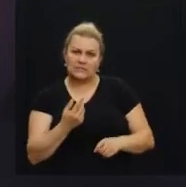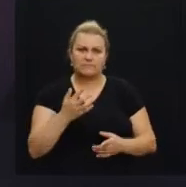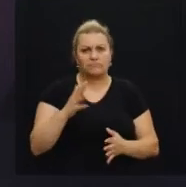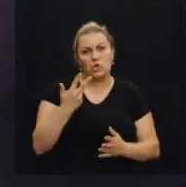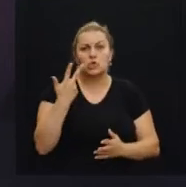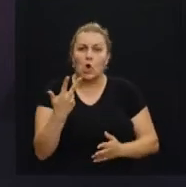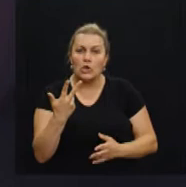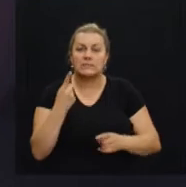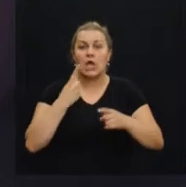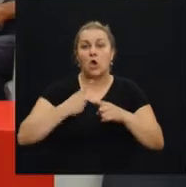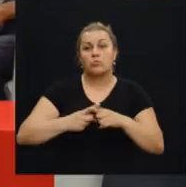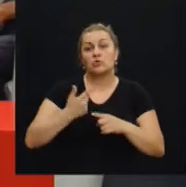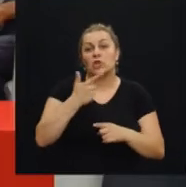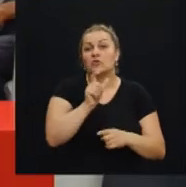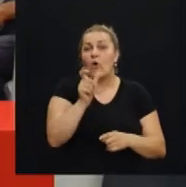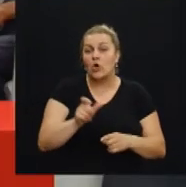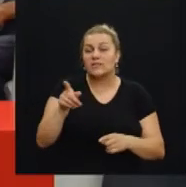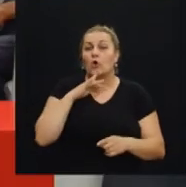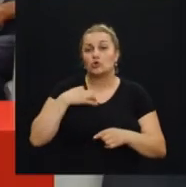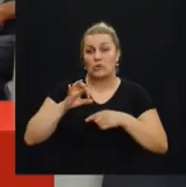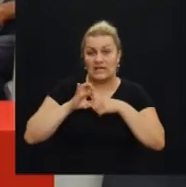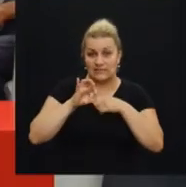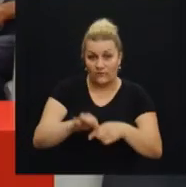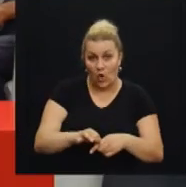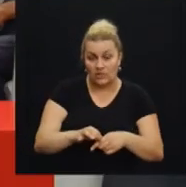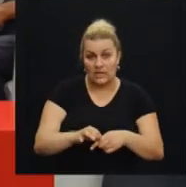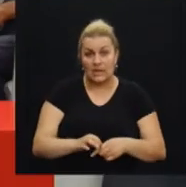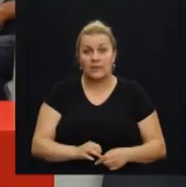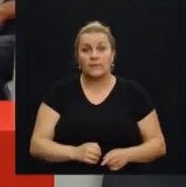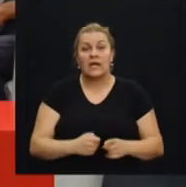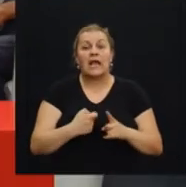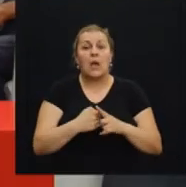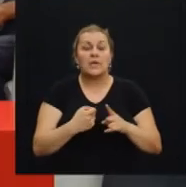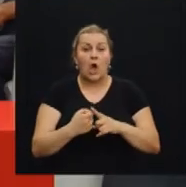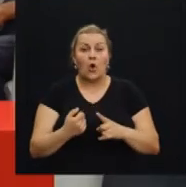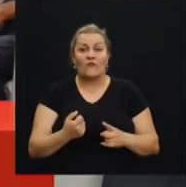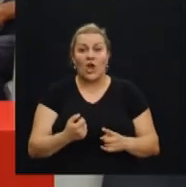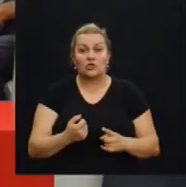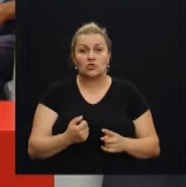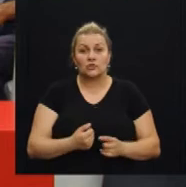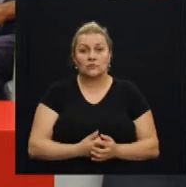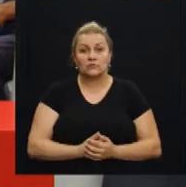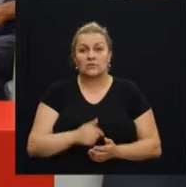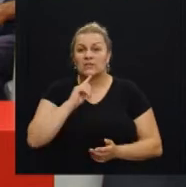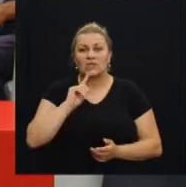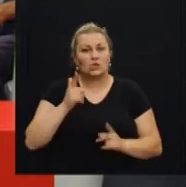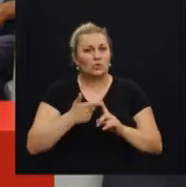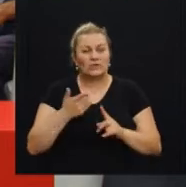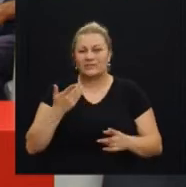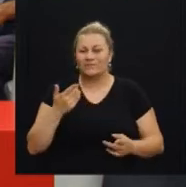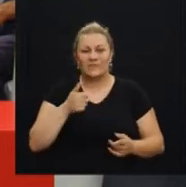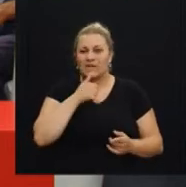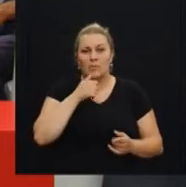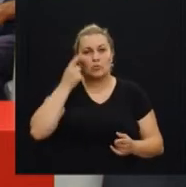plus dvojica koji su nas vodili, Hamdija Kovač i Dugi, ne mogu se sjetiti imena,